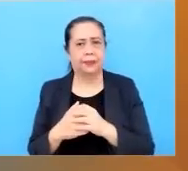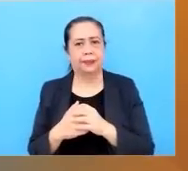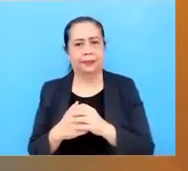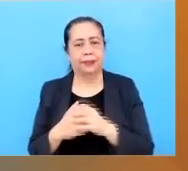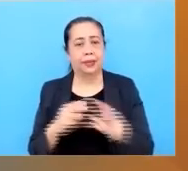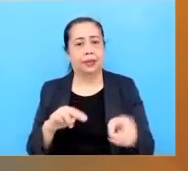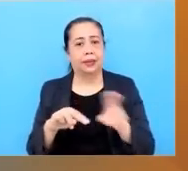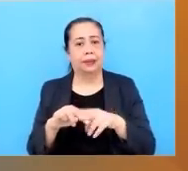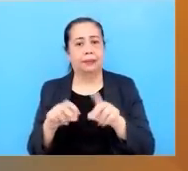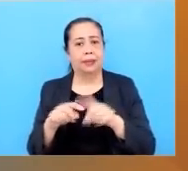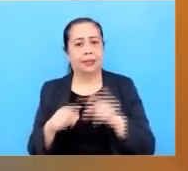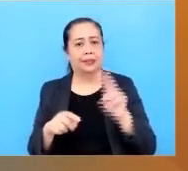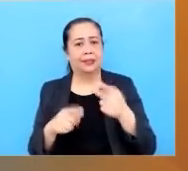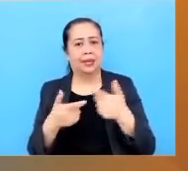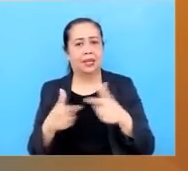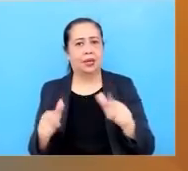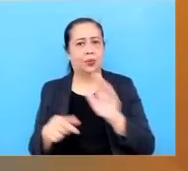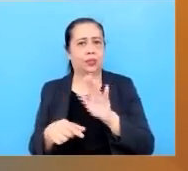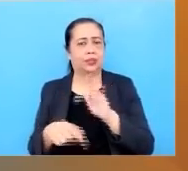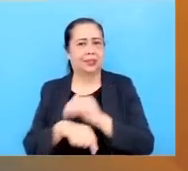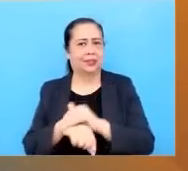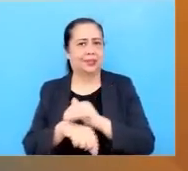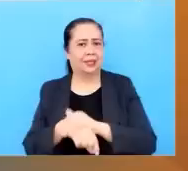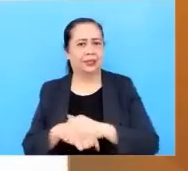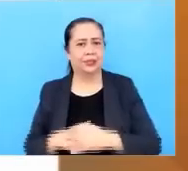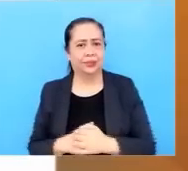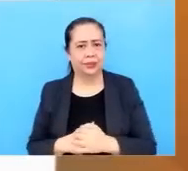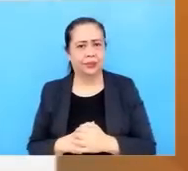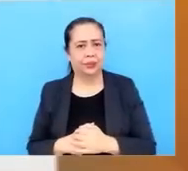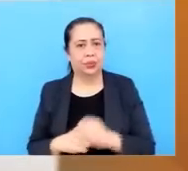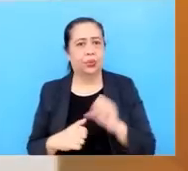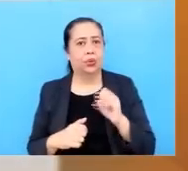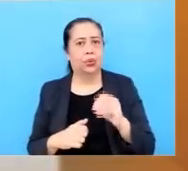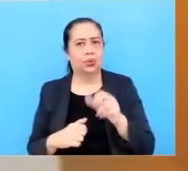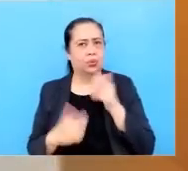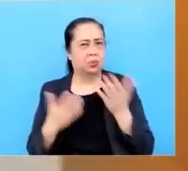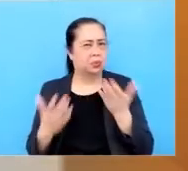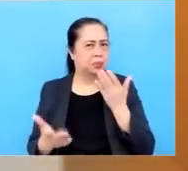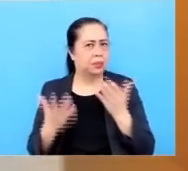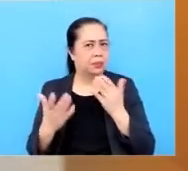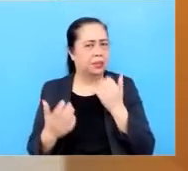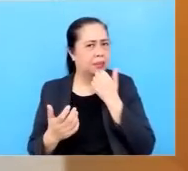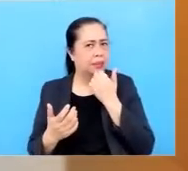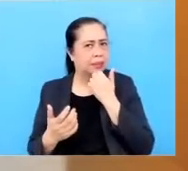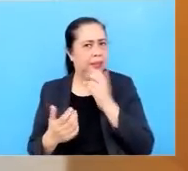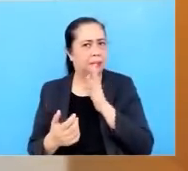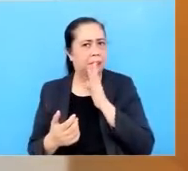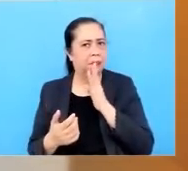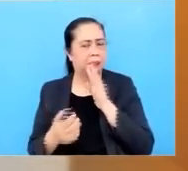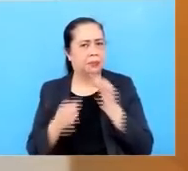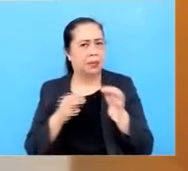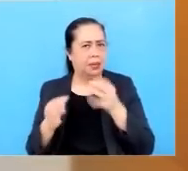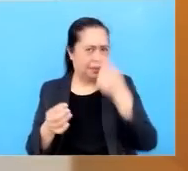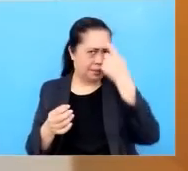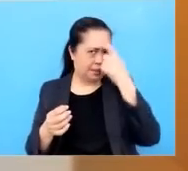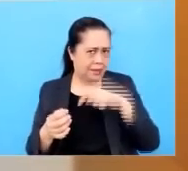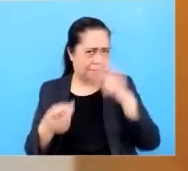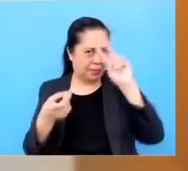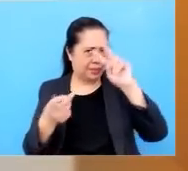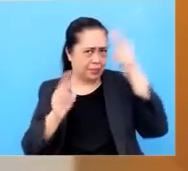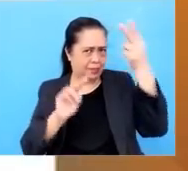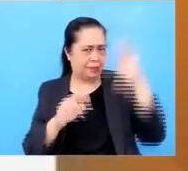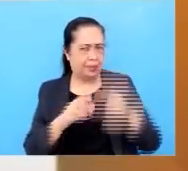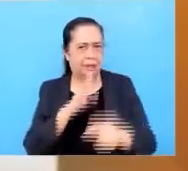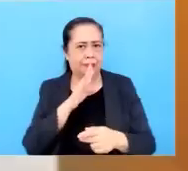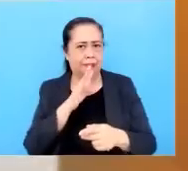pa na second language lang naman daw nito ang English. Kaya hindi raw malayo na magkamali ng pagkakaintindi o mamisinterpret ang mga sinabi